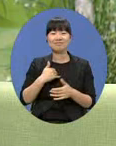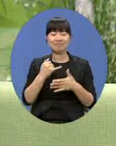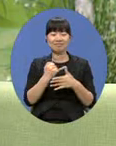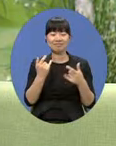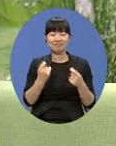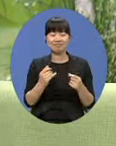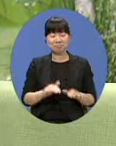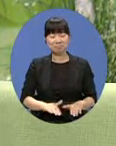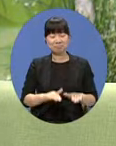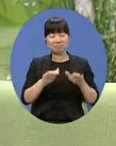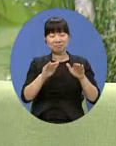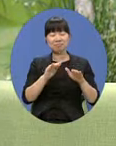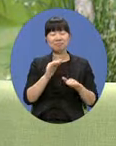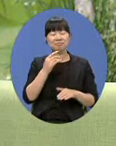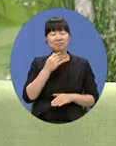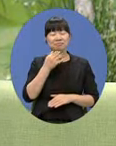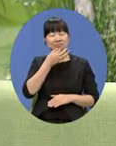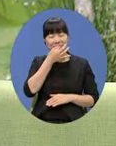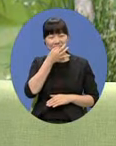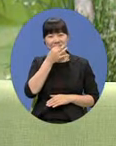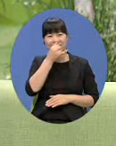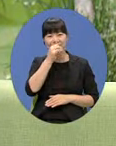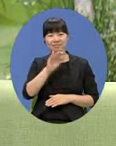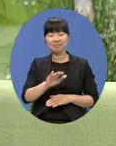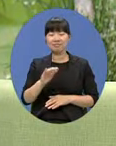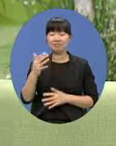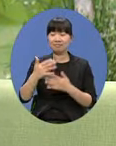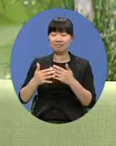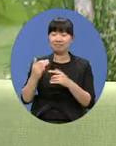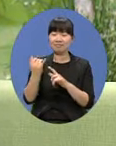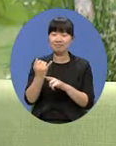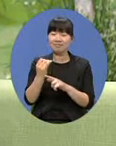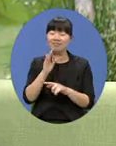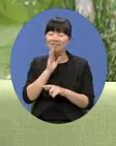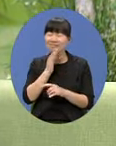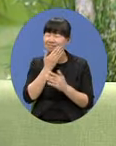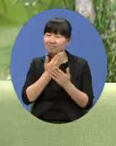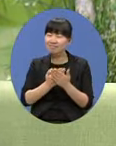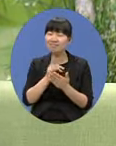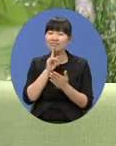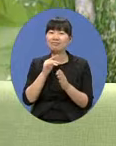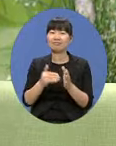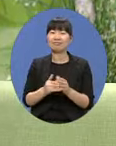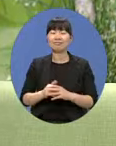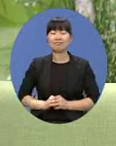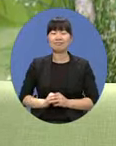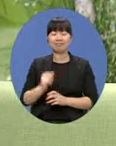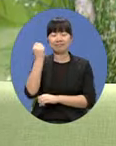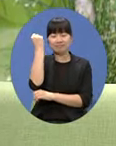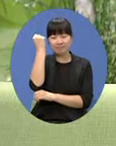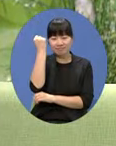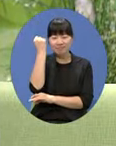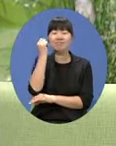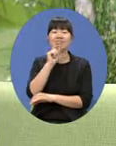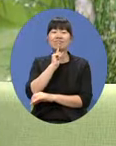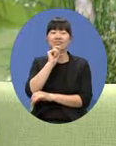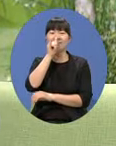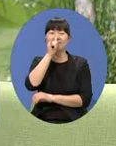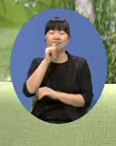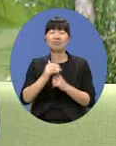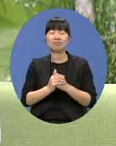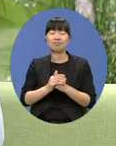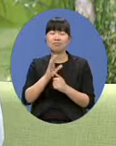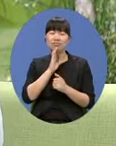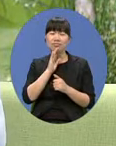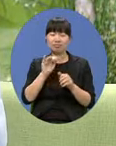컸으면 좋겠구나 막 욕심이 나는데요. 이제 화면 보면서 보영양이 정말로 중요한 얘기를 했어요. 기둥 얘기를 했잖아요. 뭔가